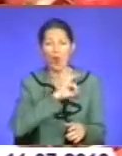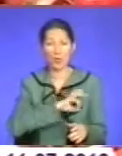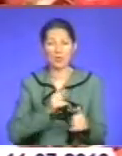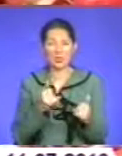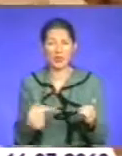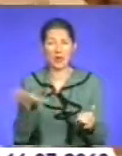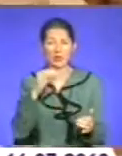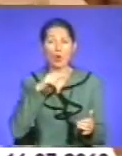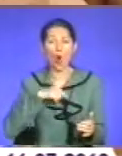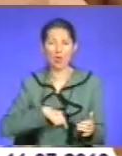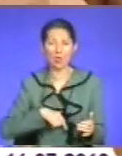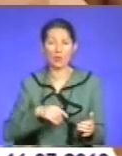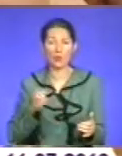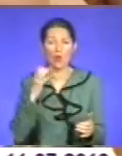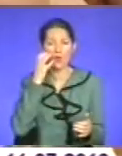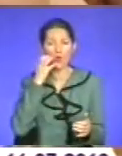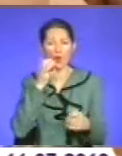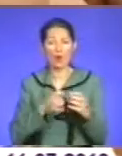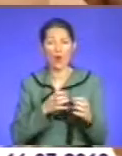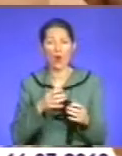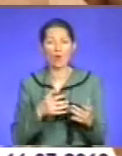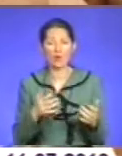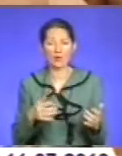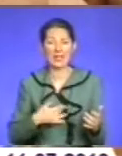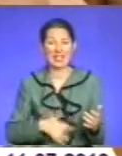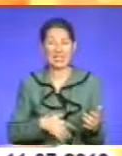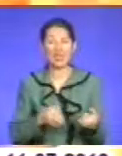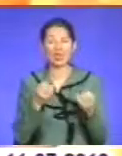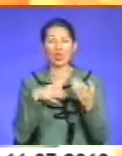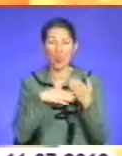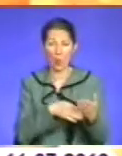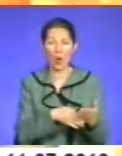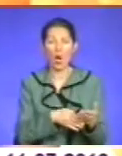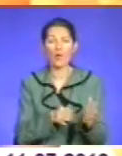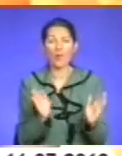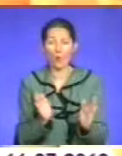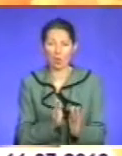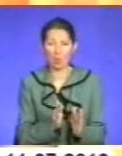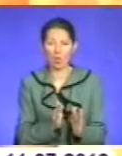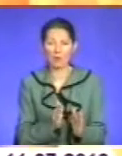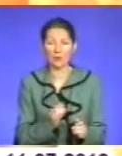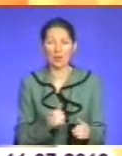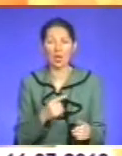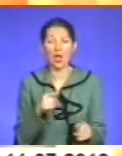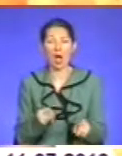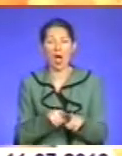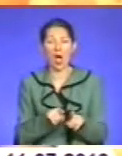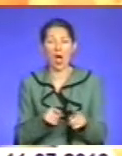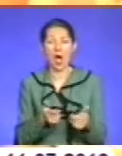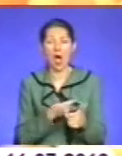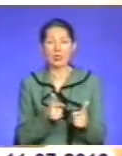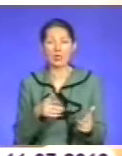всього організму, фруктово-овочева дієта, звичайно ж, допомагає скинути зайві кілограми. Однак дієта є дієта,